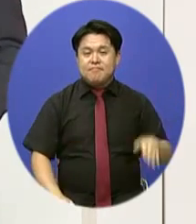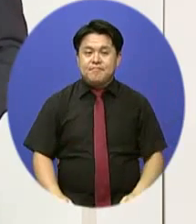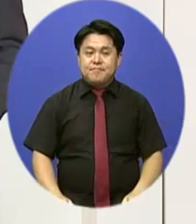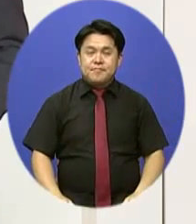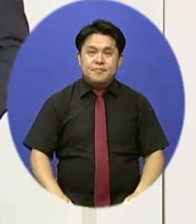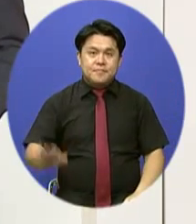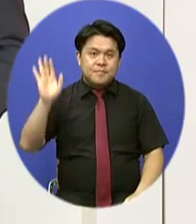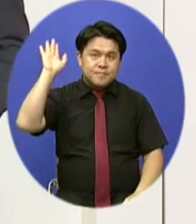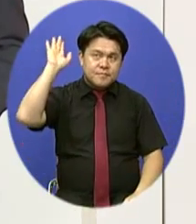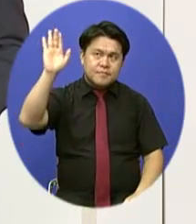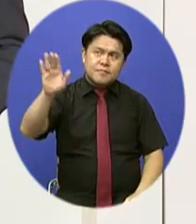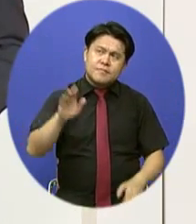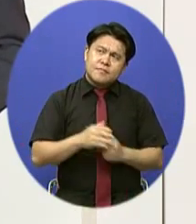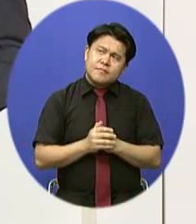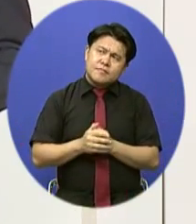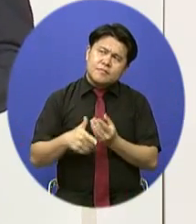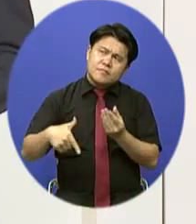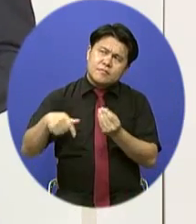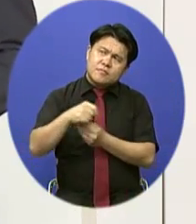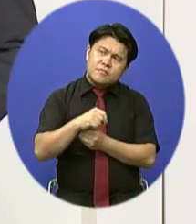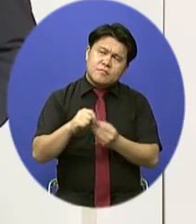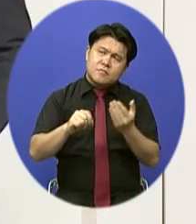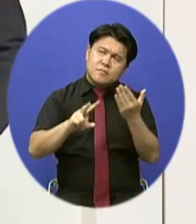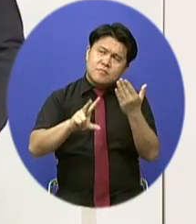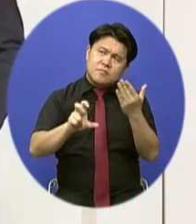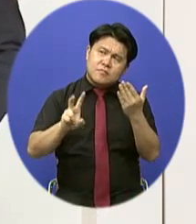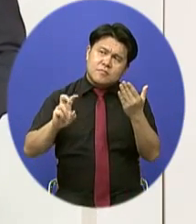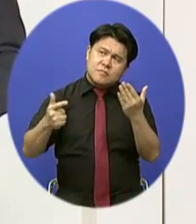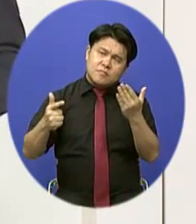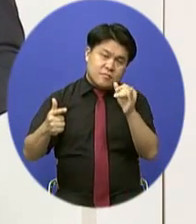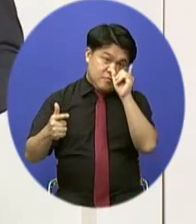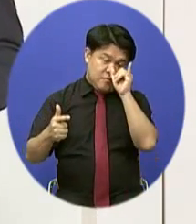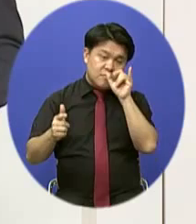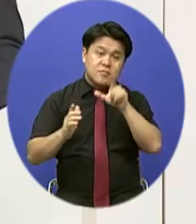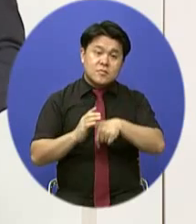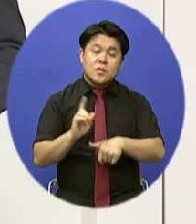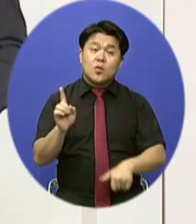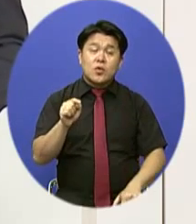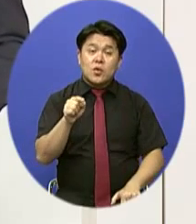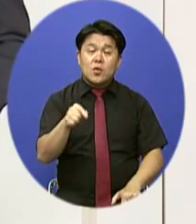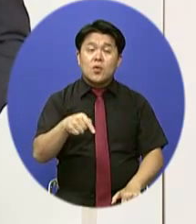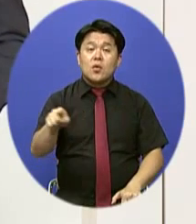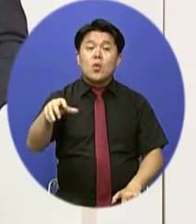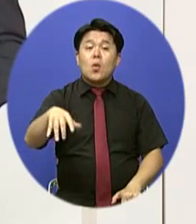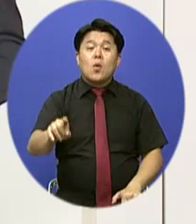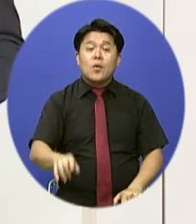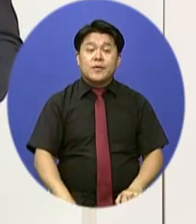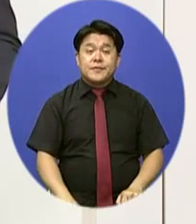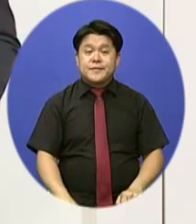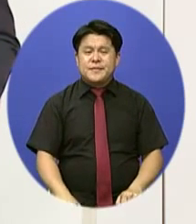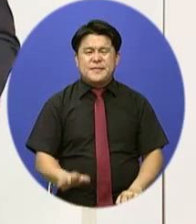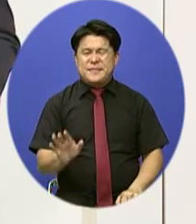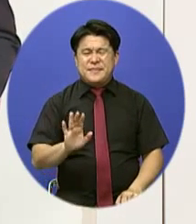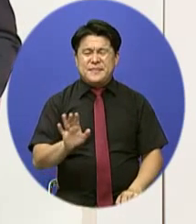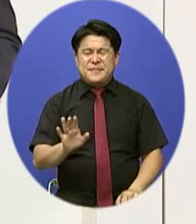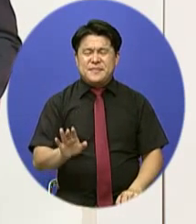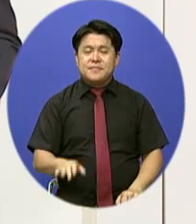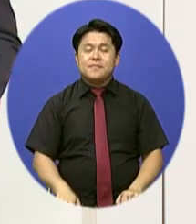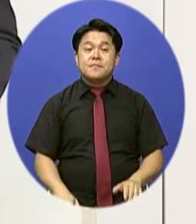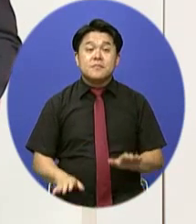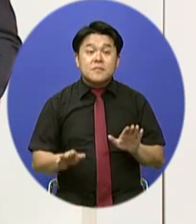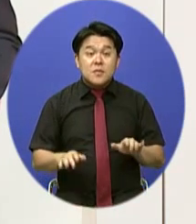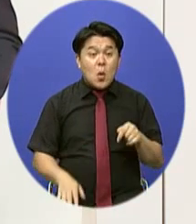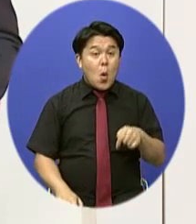네. 25일인가 6일인가 이렇게 되는데요. 그렇죠. 연휴가 네. 쭉 있는데 그때는 어디 가세요? 이제 못 가고요. 아니 그래서 지금